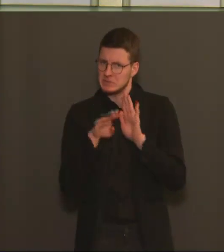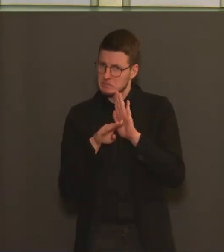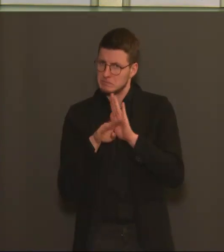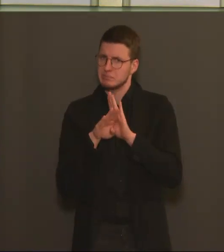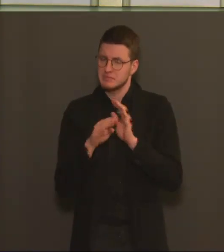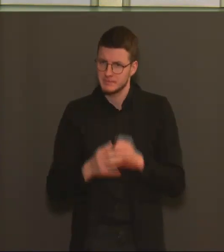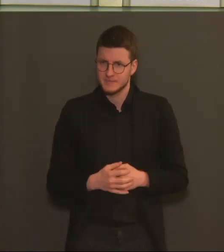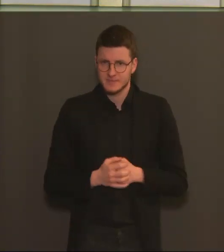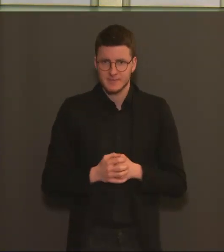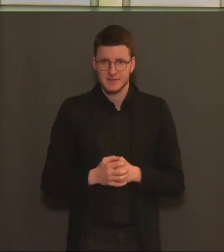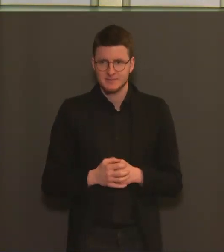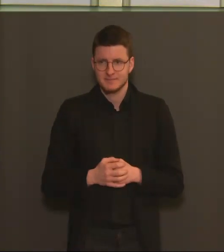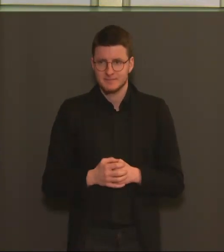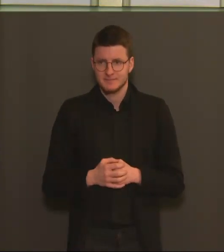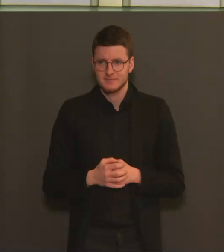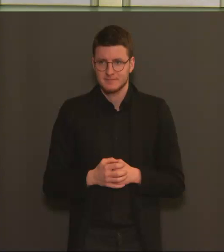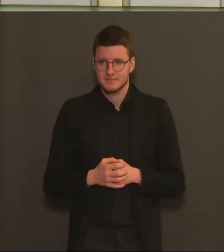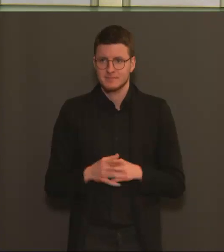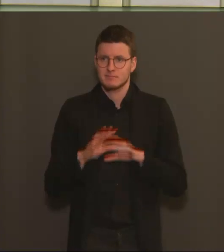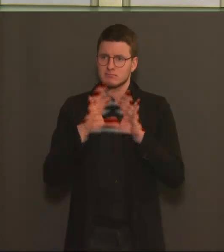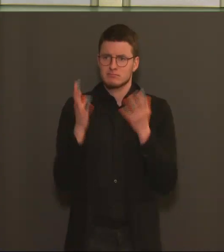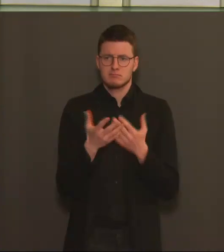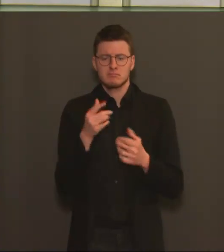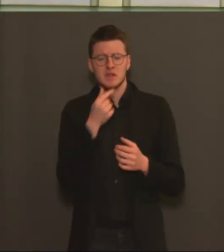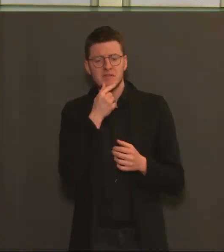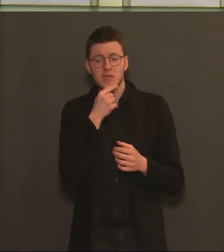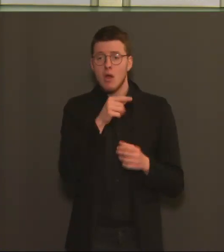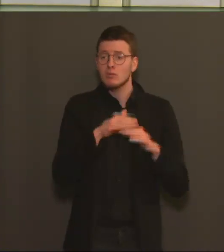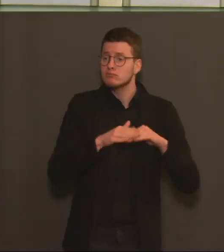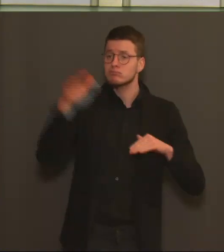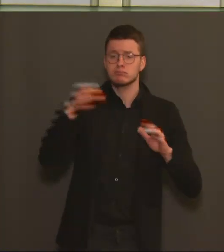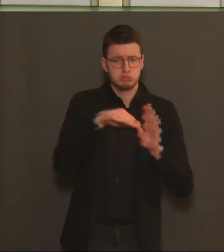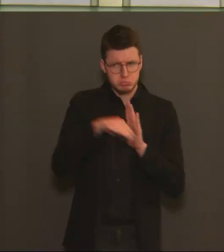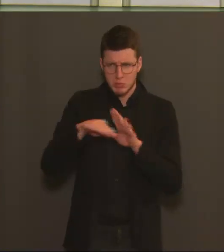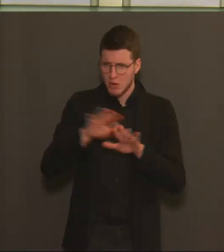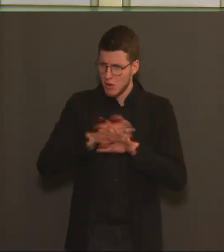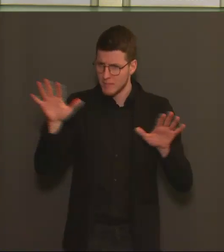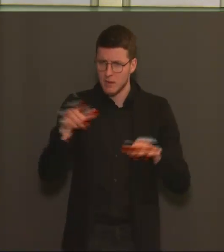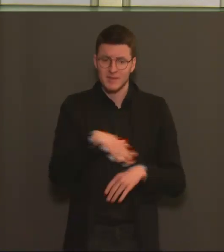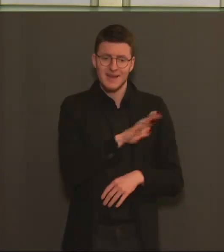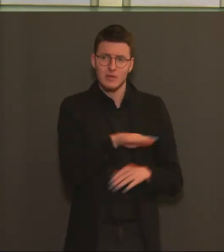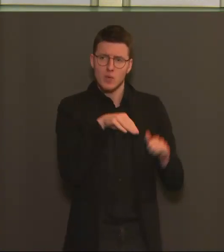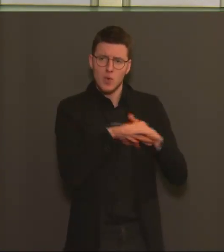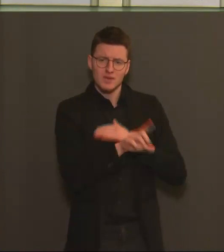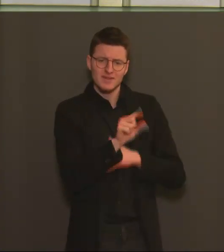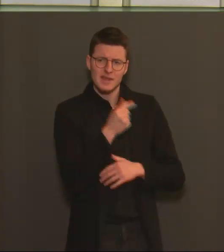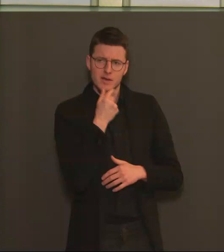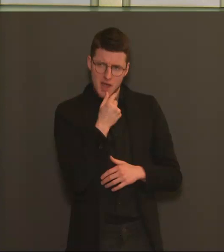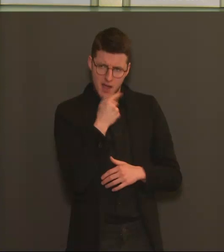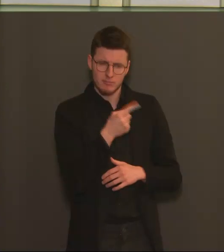We zien de dalingen bij de meeste leeftijden, behalve bij de kinderen onder de 10 jaar. Daar nemen de besmettingen toe